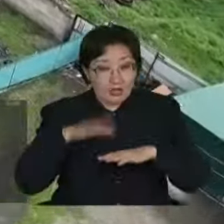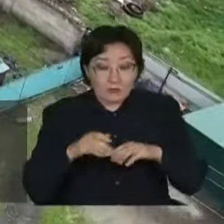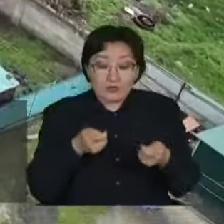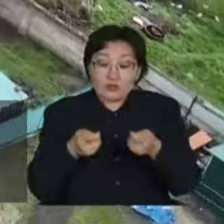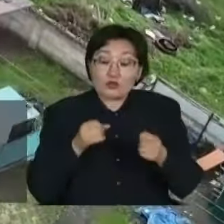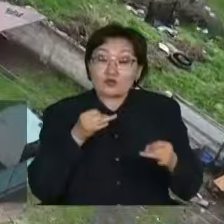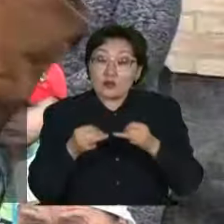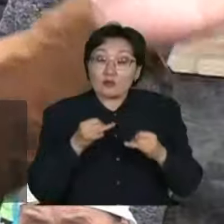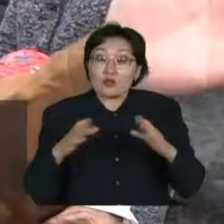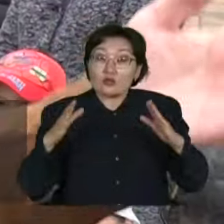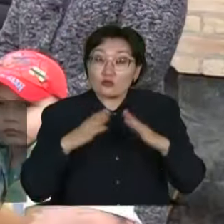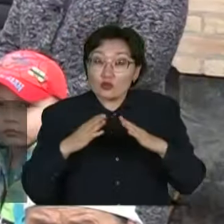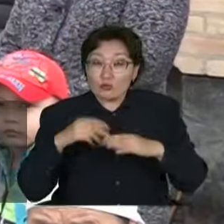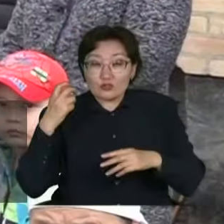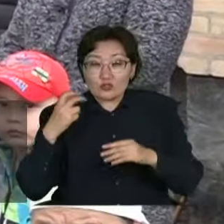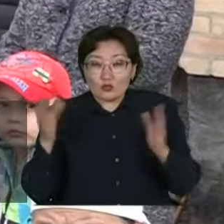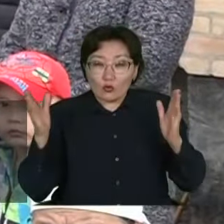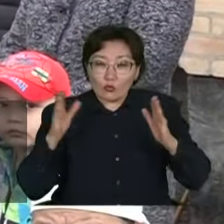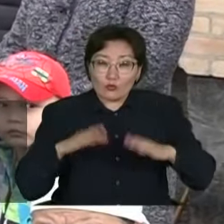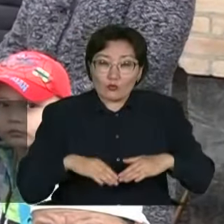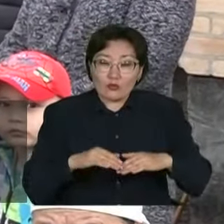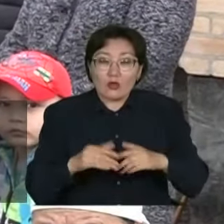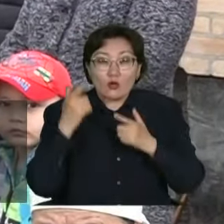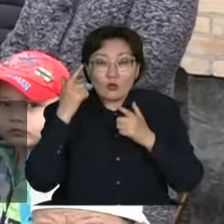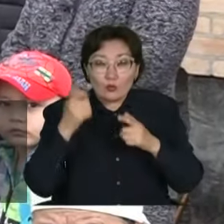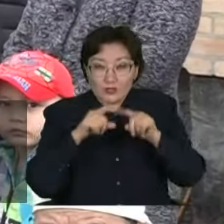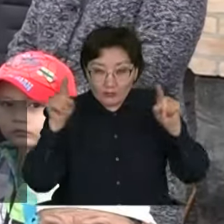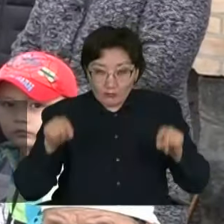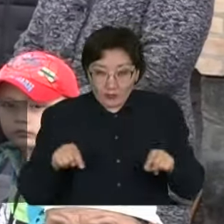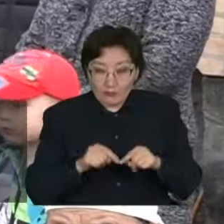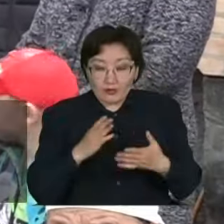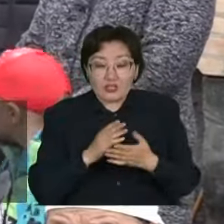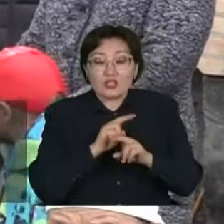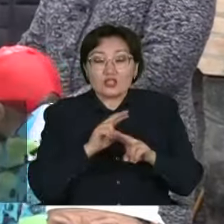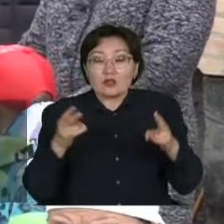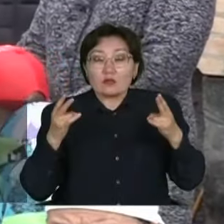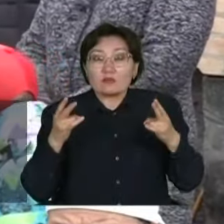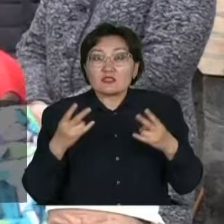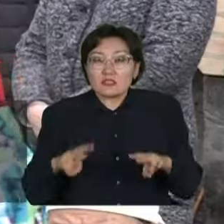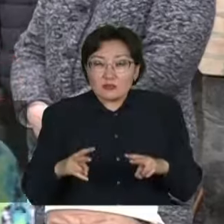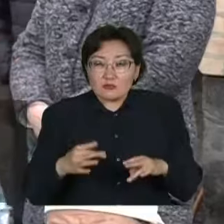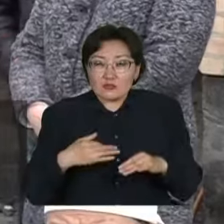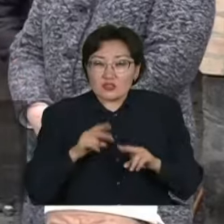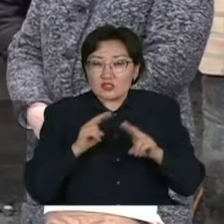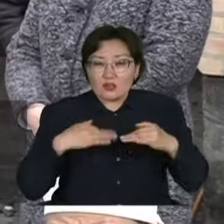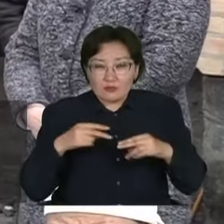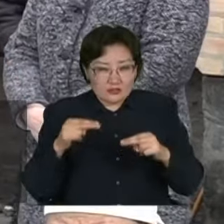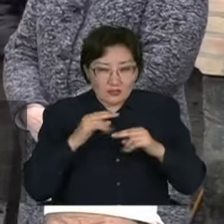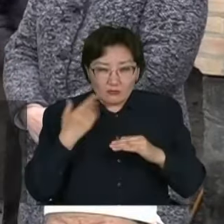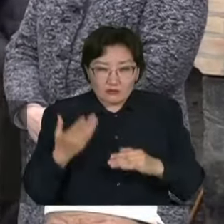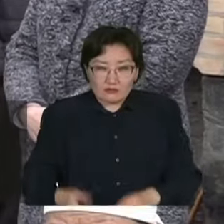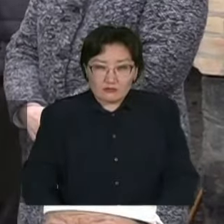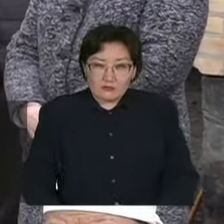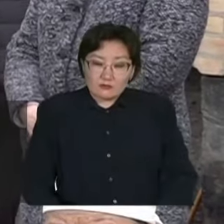Уже мына үйлеріміз құлап жатыр мына жерде бәрі. Удемлене бәрі тұр қолымызда. Ешкімге керек емес те, ешкім қарамайды да, бізді былай неге де алмай жатыр